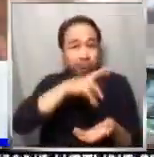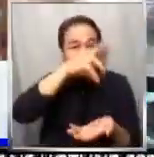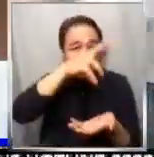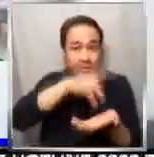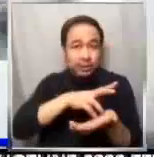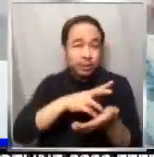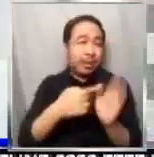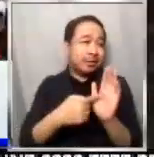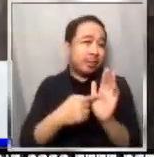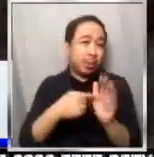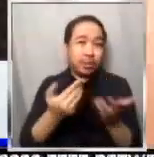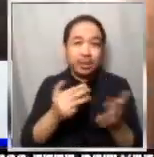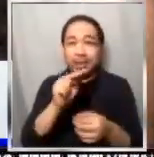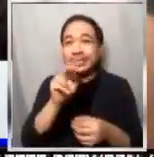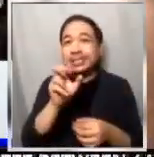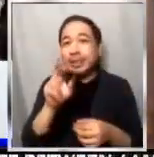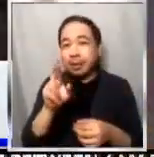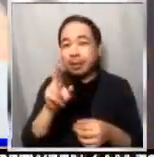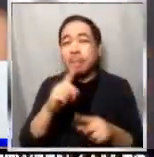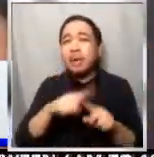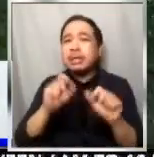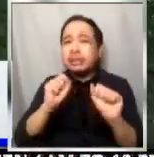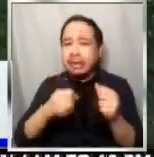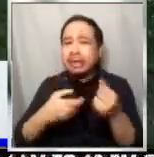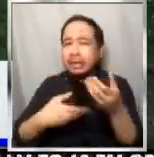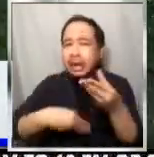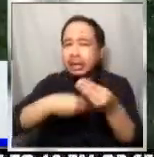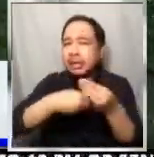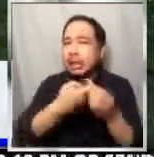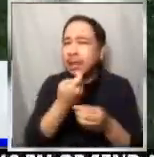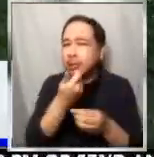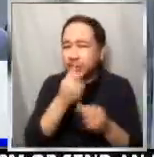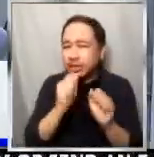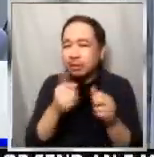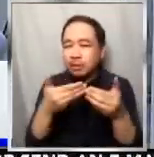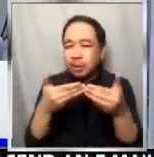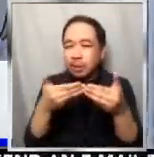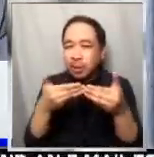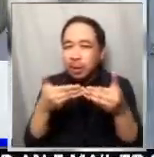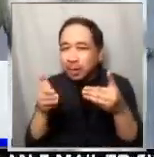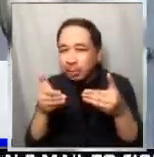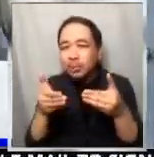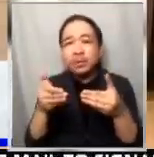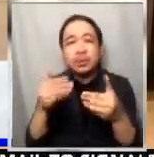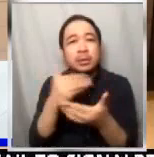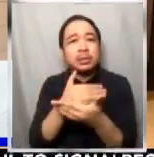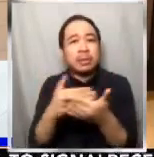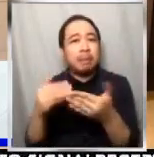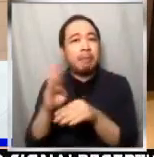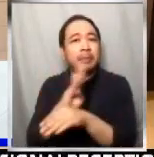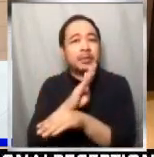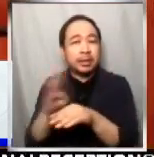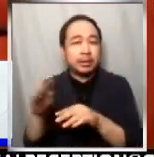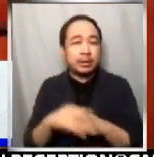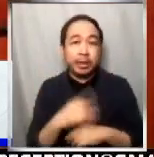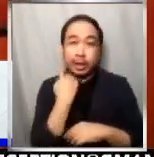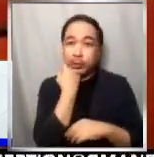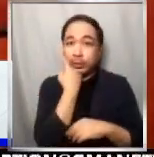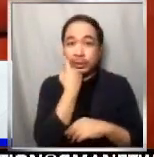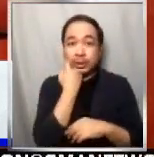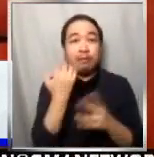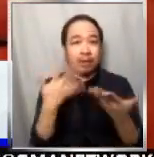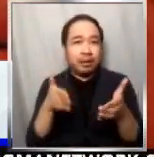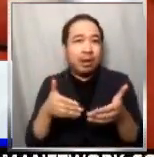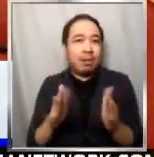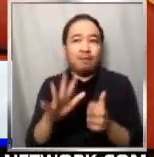Manila, pwede raw dagdagan paunti-unti ang mga pwedeng buksan sa ilang industriya. Kamakailan, pinayagan na ang hanggang 50% ng